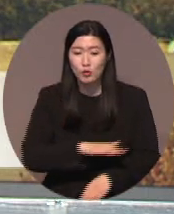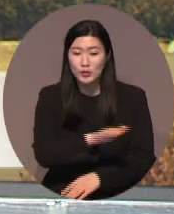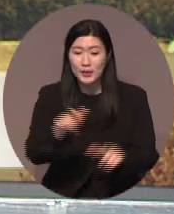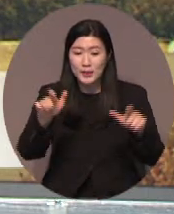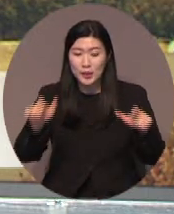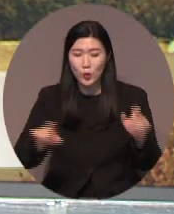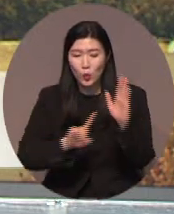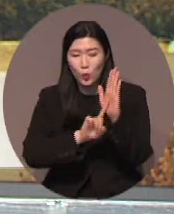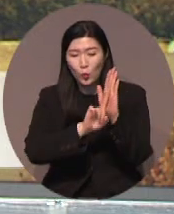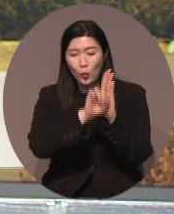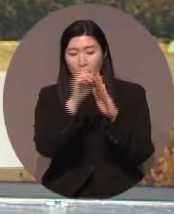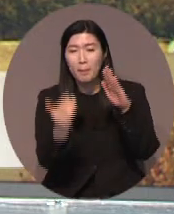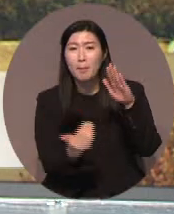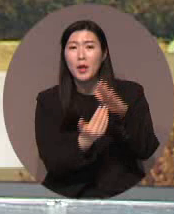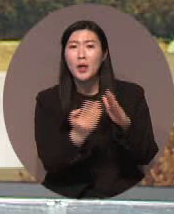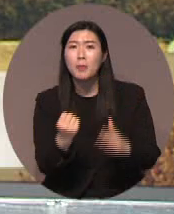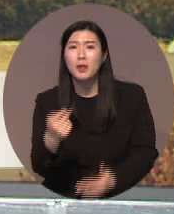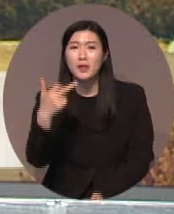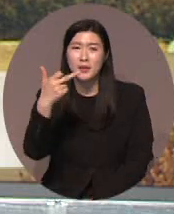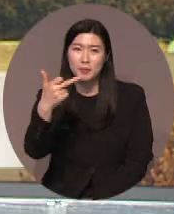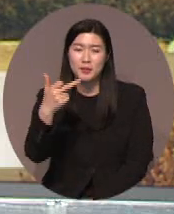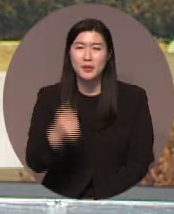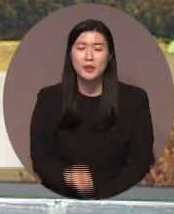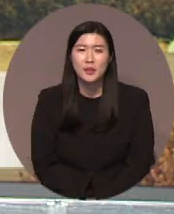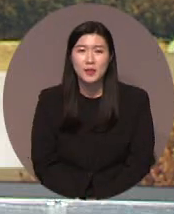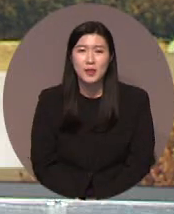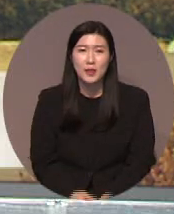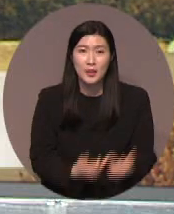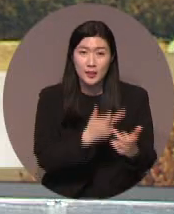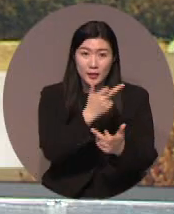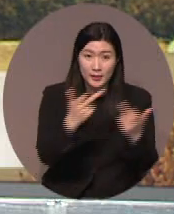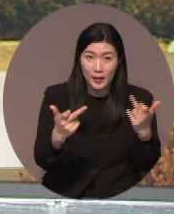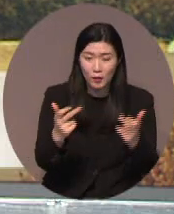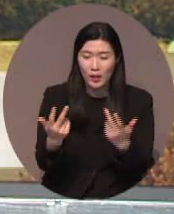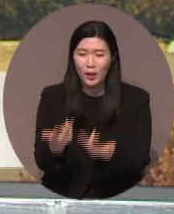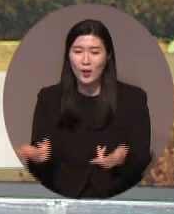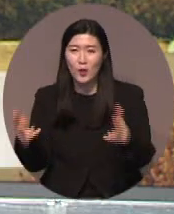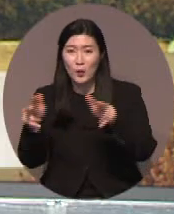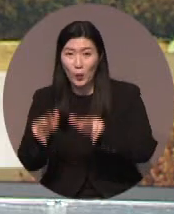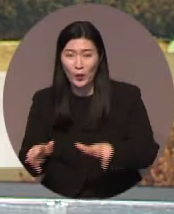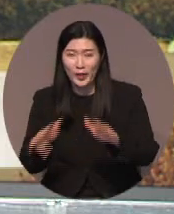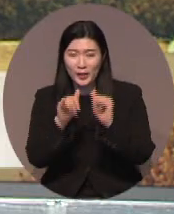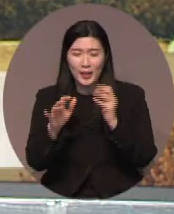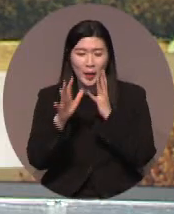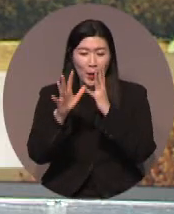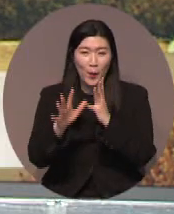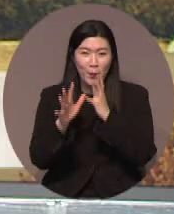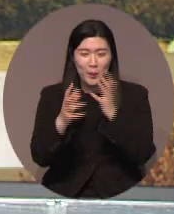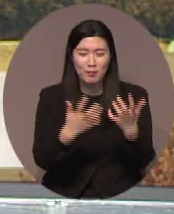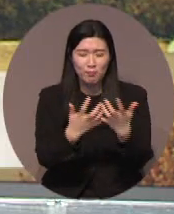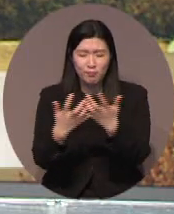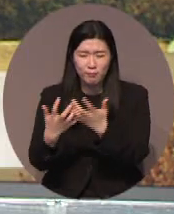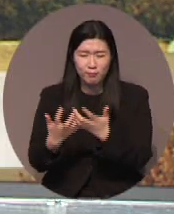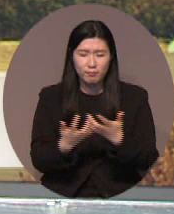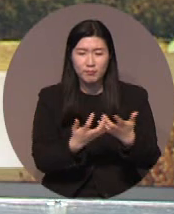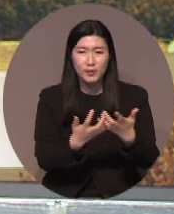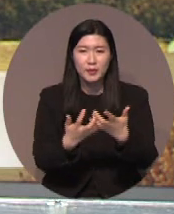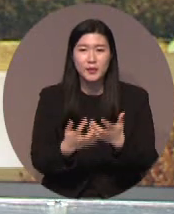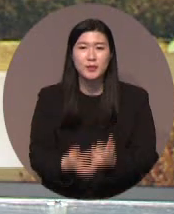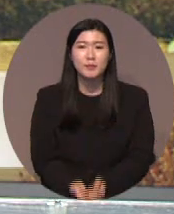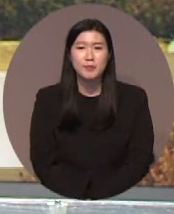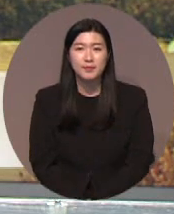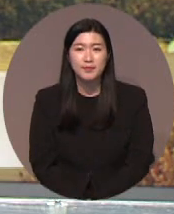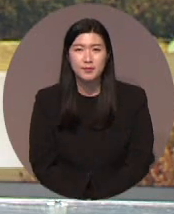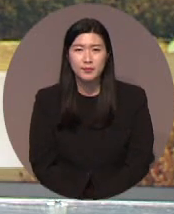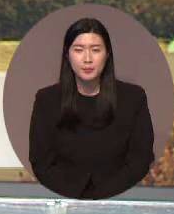기온이 17도까지 올라 포근했는데요. 상과 공원에는 완연한 봄 기운을 느끼려는 사람들로 가득했습니다. 이승섭